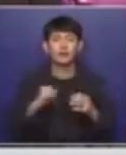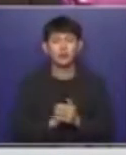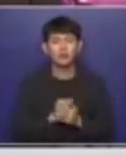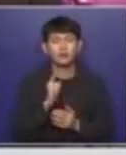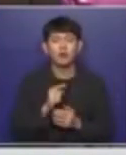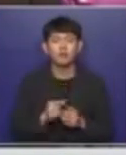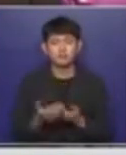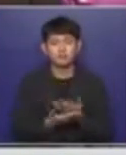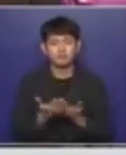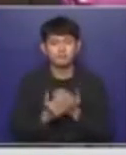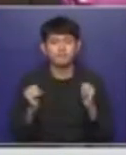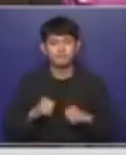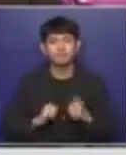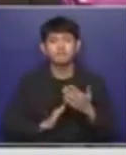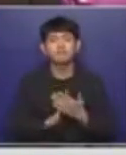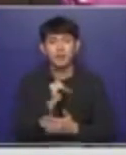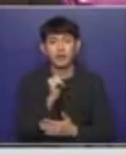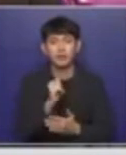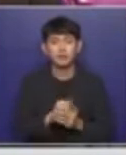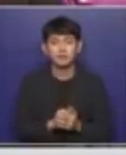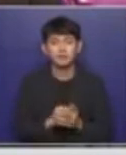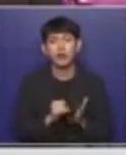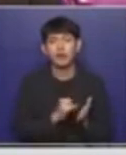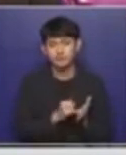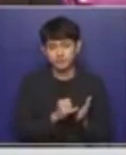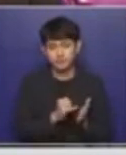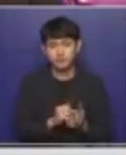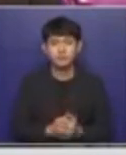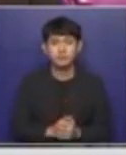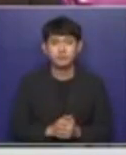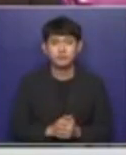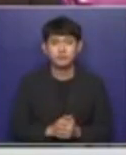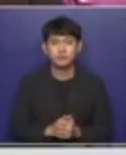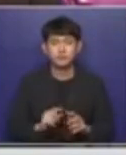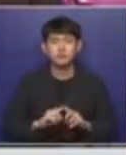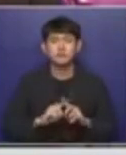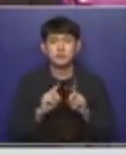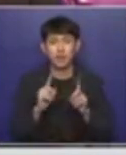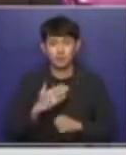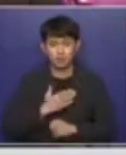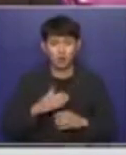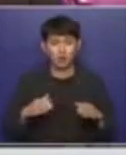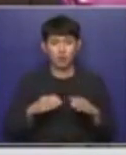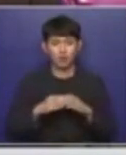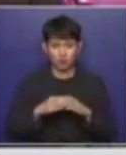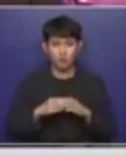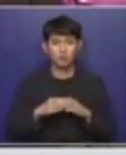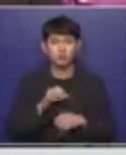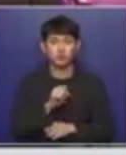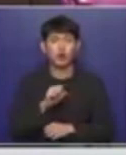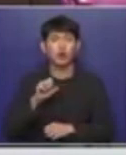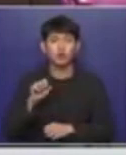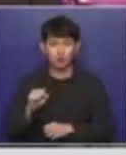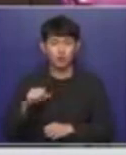นี้ไปได้ไม่ยากในส่วนของพวกเราสมาชิกสภาผู้แทนราษฎ